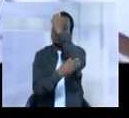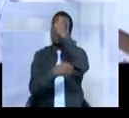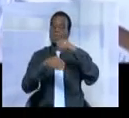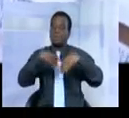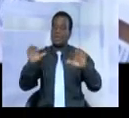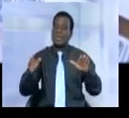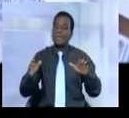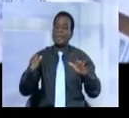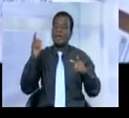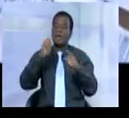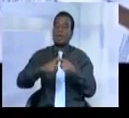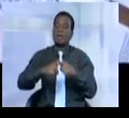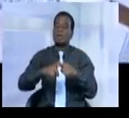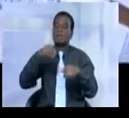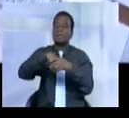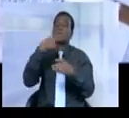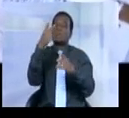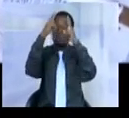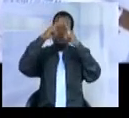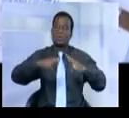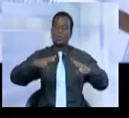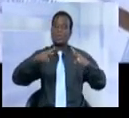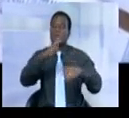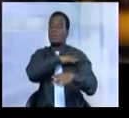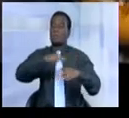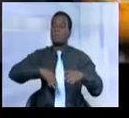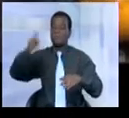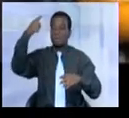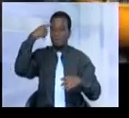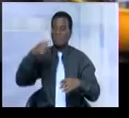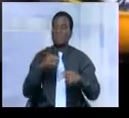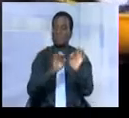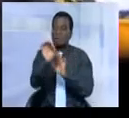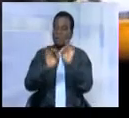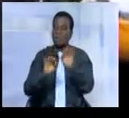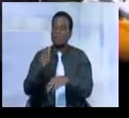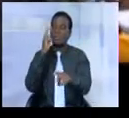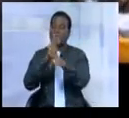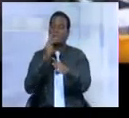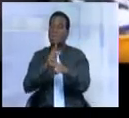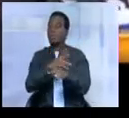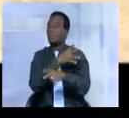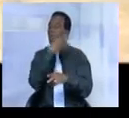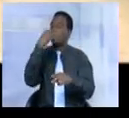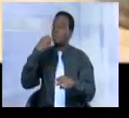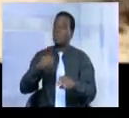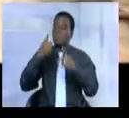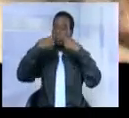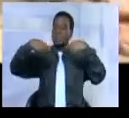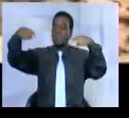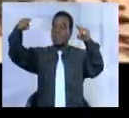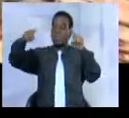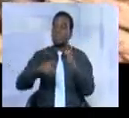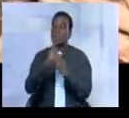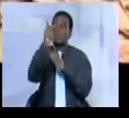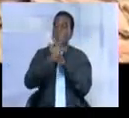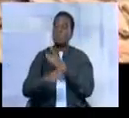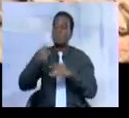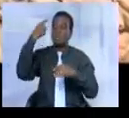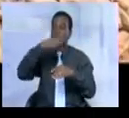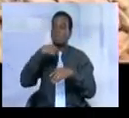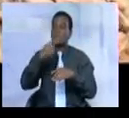sortir. À Agbouville comme à Zopé, les membres du gouvernement ont expliqué les garanties pour le succès du programme des logements sociaux,